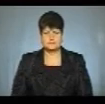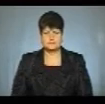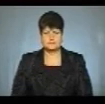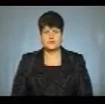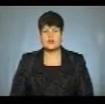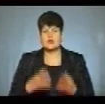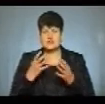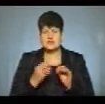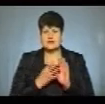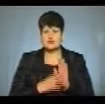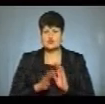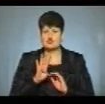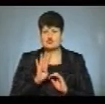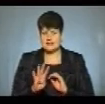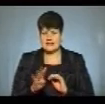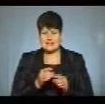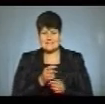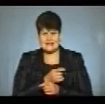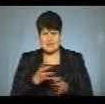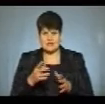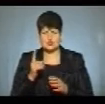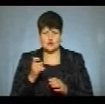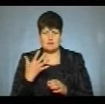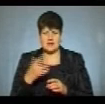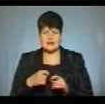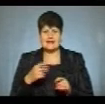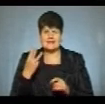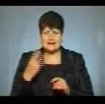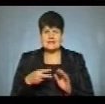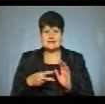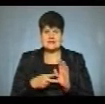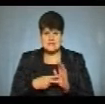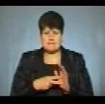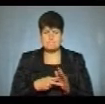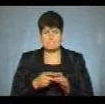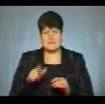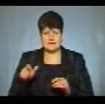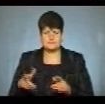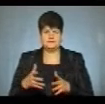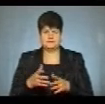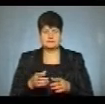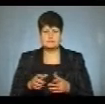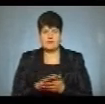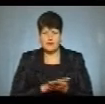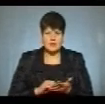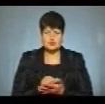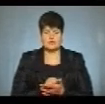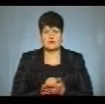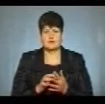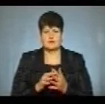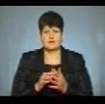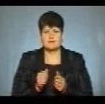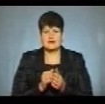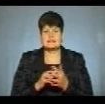Ще 94 снаряди калібром 105 мм і 37 підривників знешкодили сьогодні у кар'єрі поблизу села Надрічне